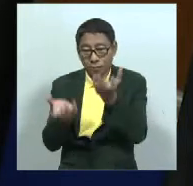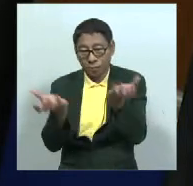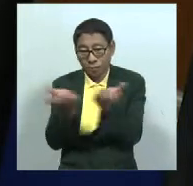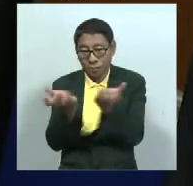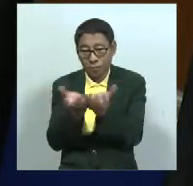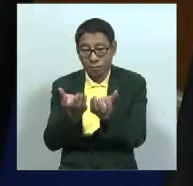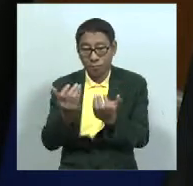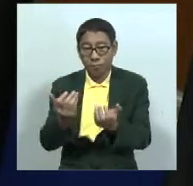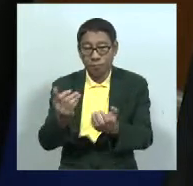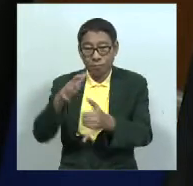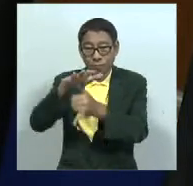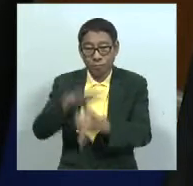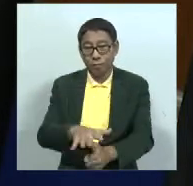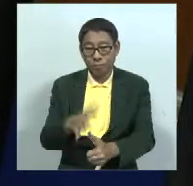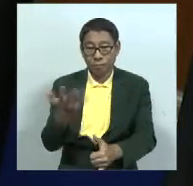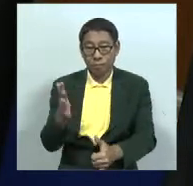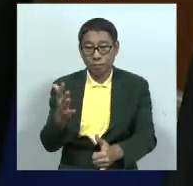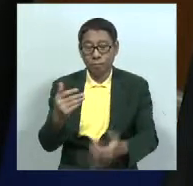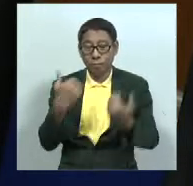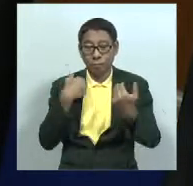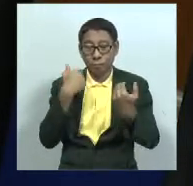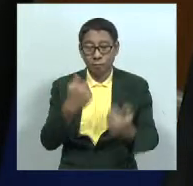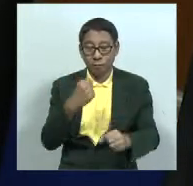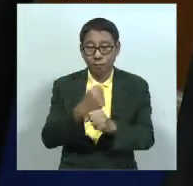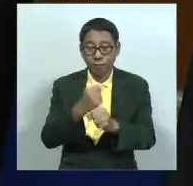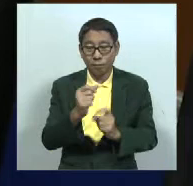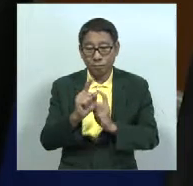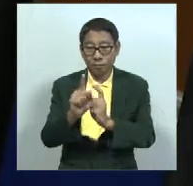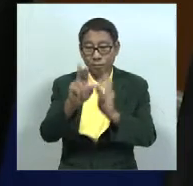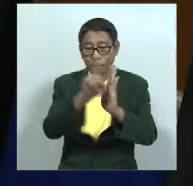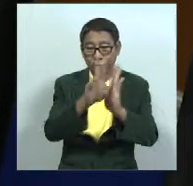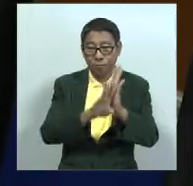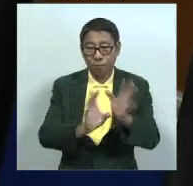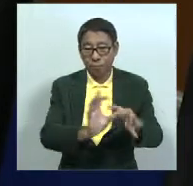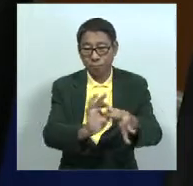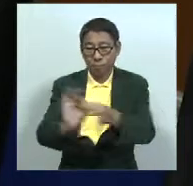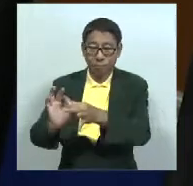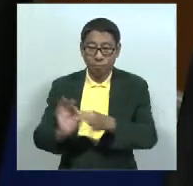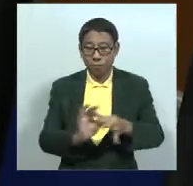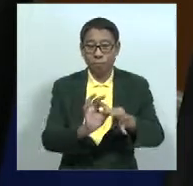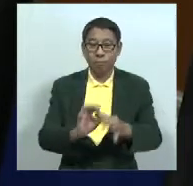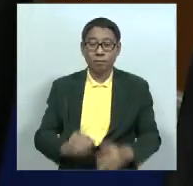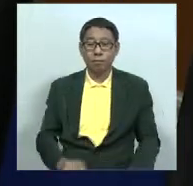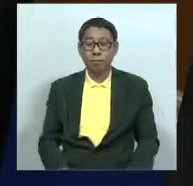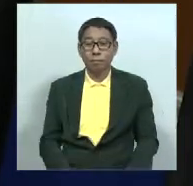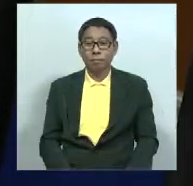ได้ไม่ยุติธรรมการดำเนินการต่างๆก็เป็นไปตามระเบียบกฎหมายที่เกี่ยวข้องของแต่ละทุกหน่วยครับ